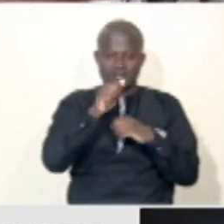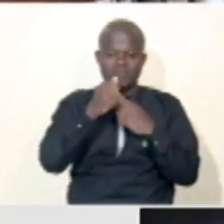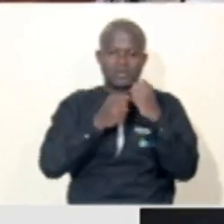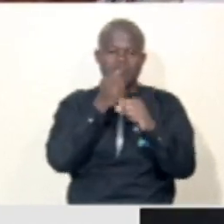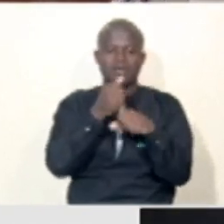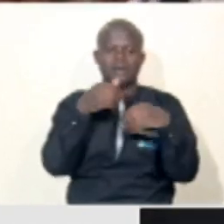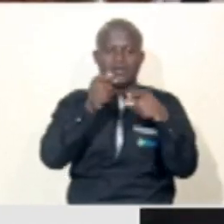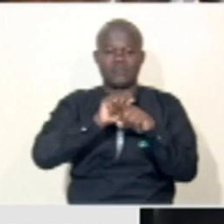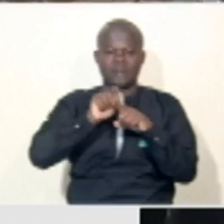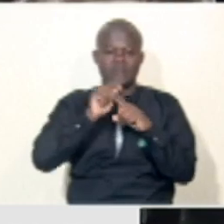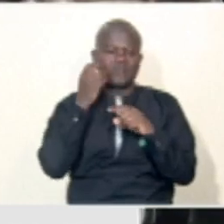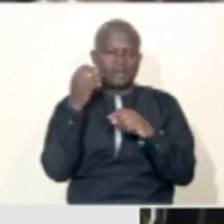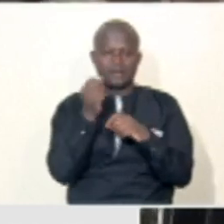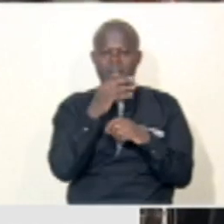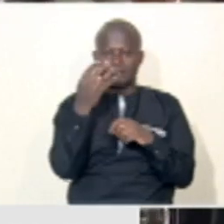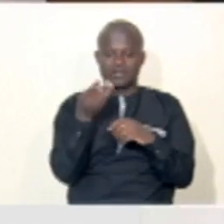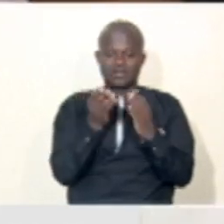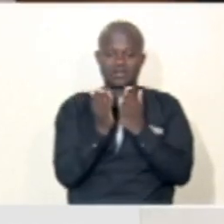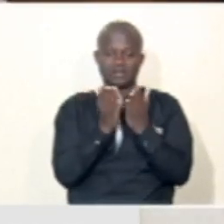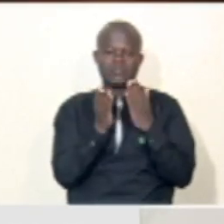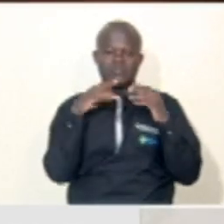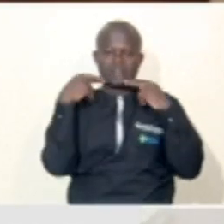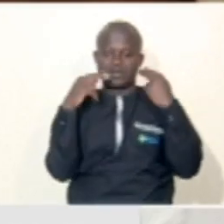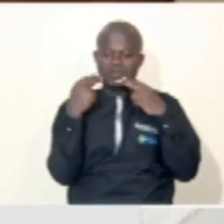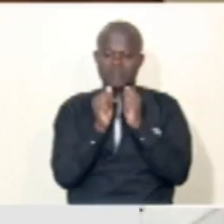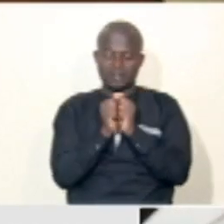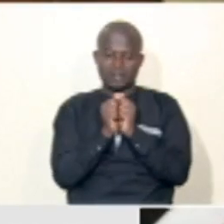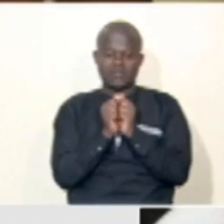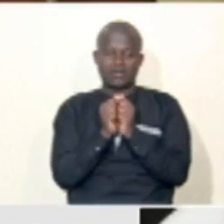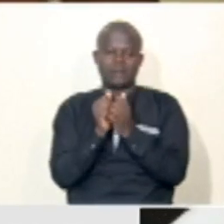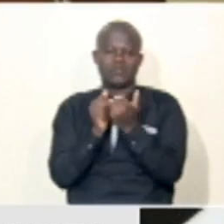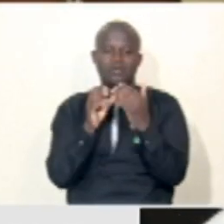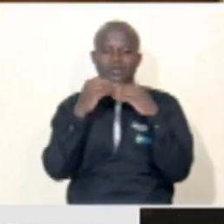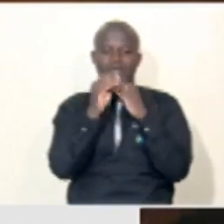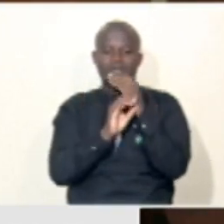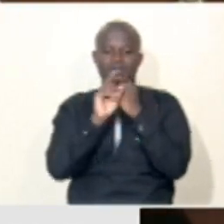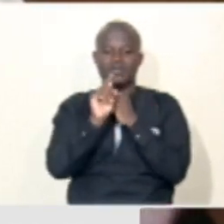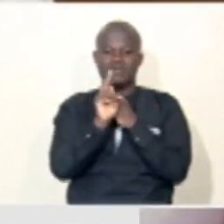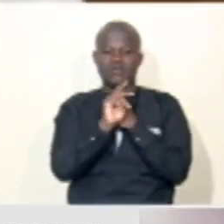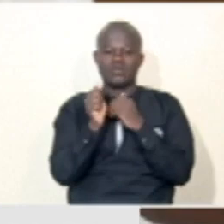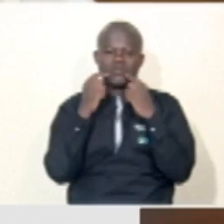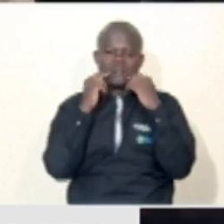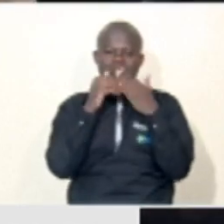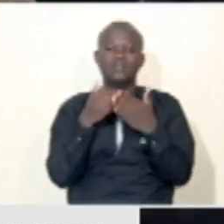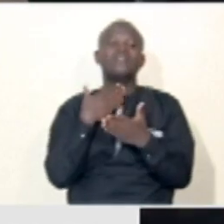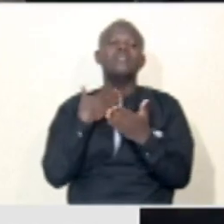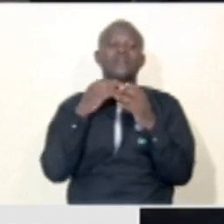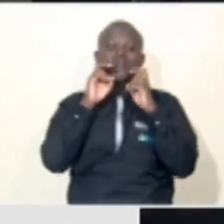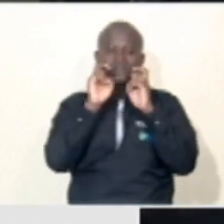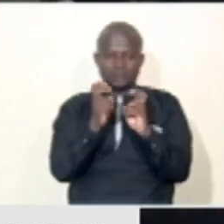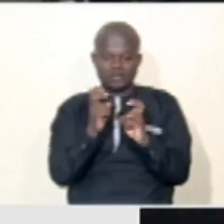bahabwa amahugurwa y'amezi 4 kuri serivisi z'amahoteli. Ubuyobozi bw'akarere ka Kayonza burifuza ko uyu mwaka